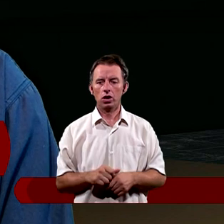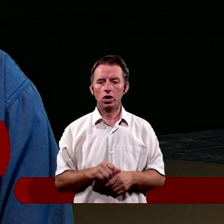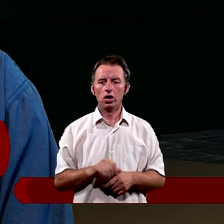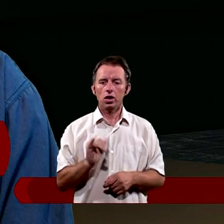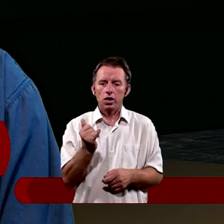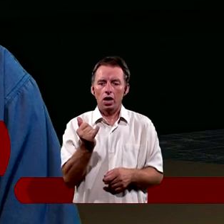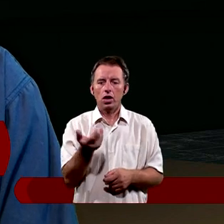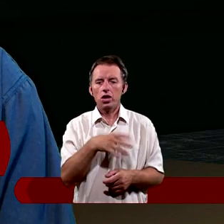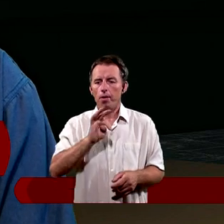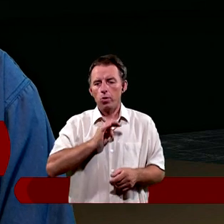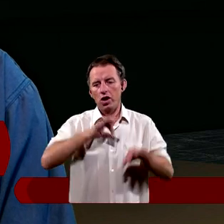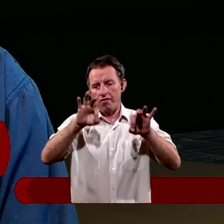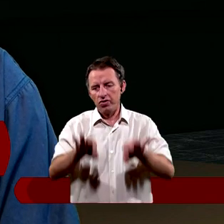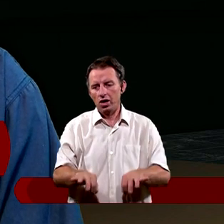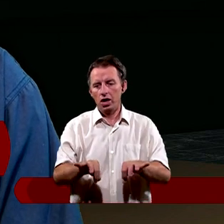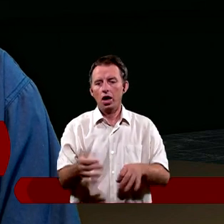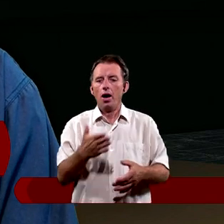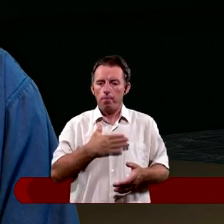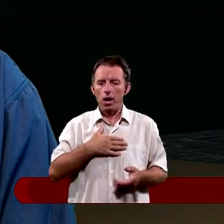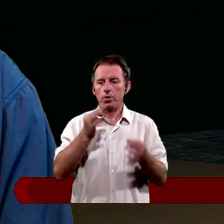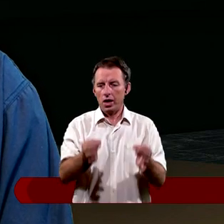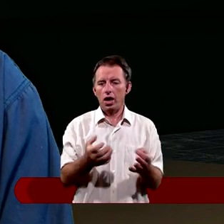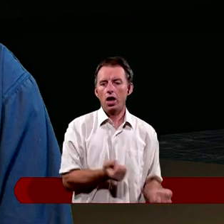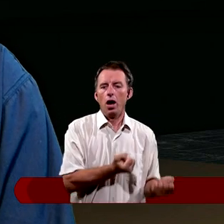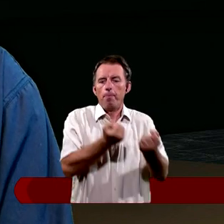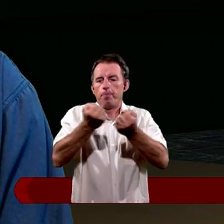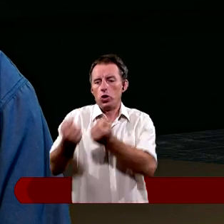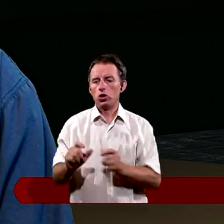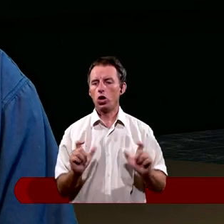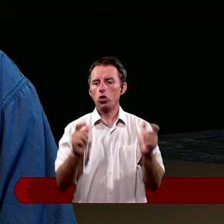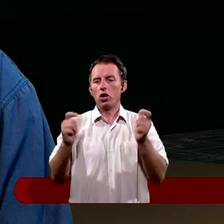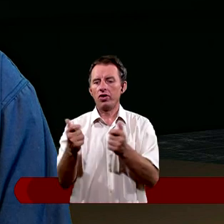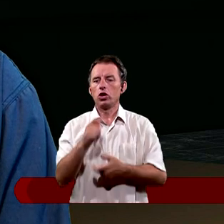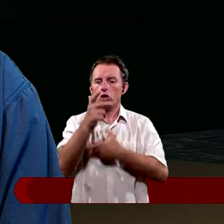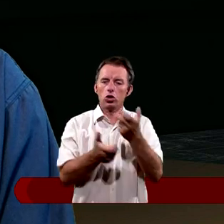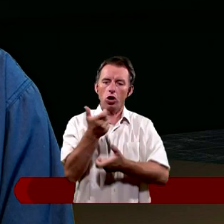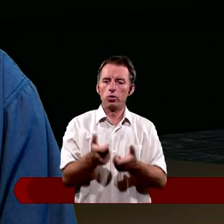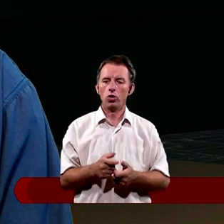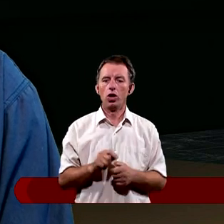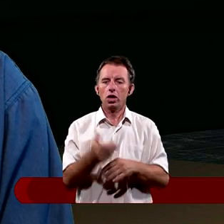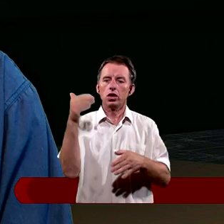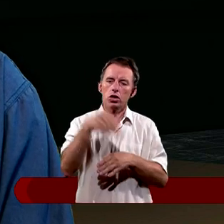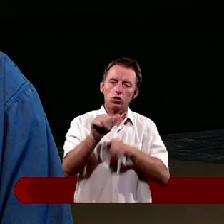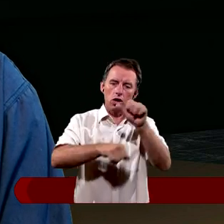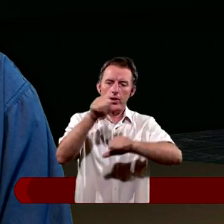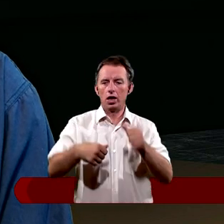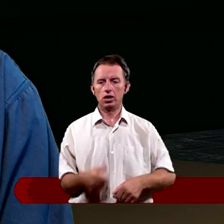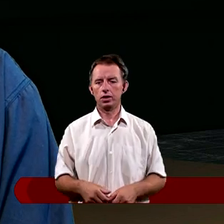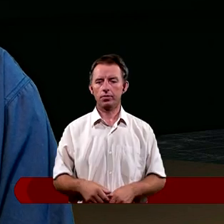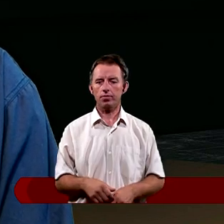przecież ja, to nie moja wina, że ja mam teraz ponosić konsekwencje tego, co ktoś zrobił przed kilku tysiącami